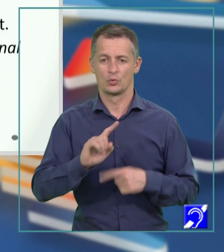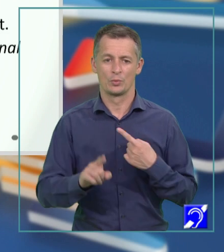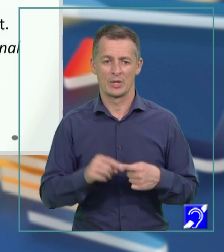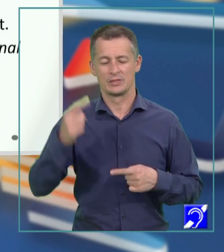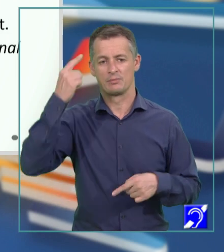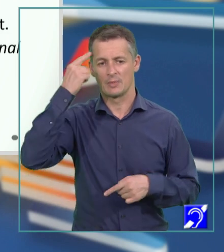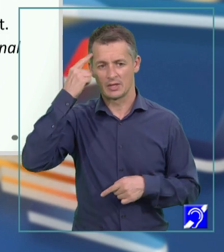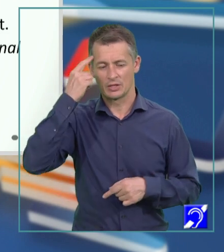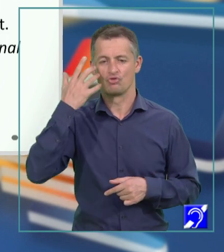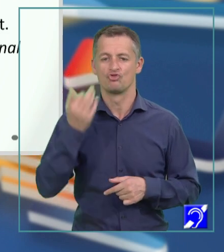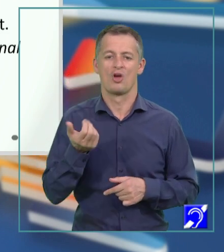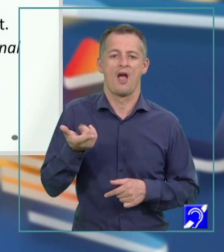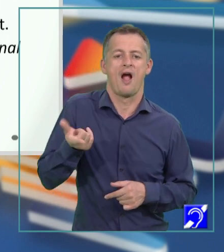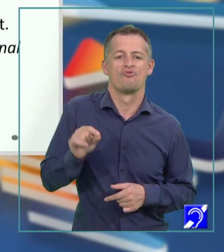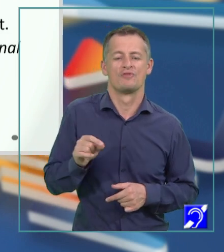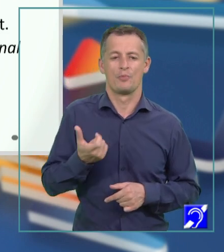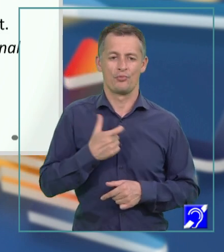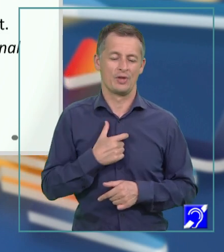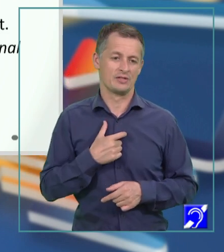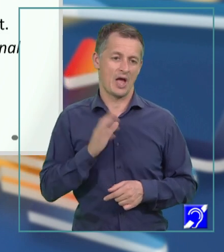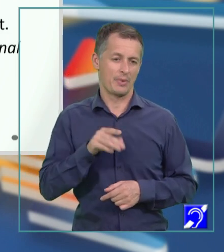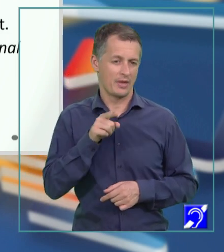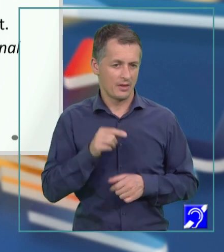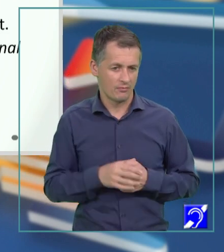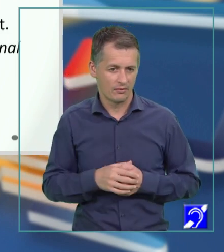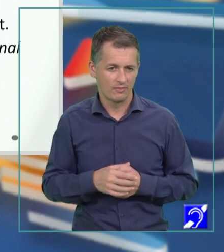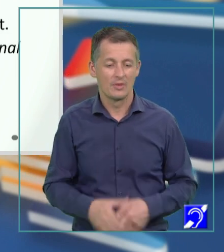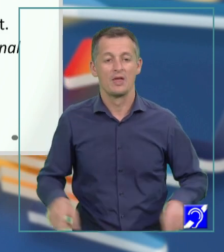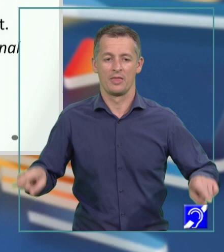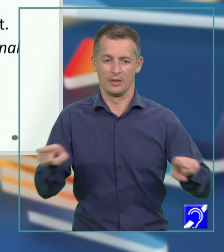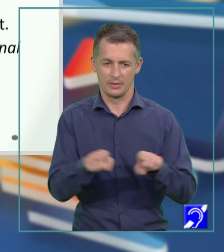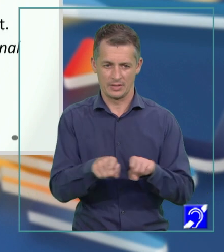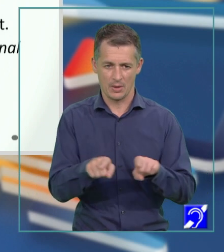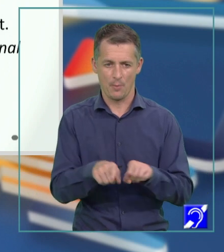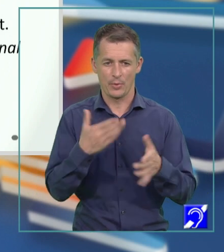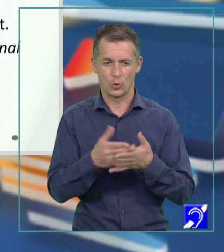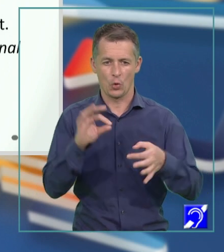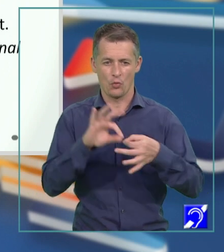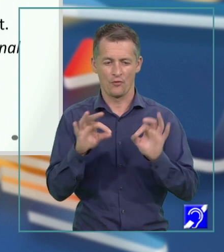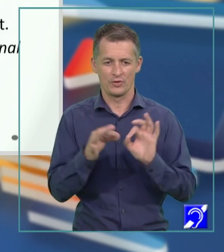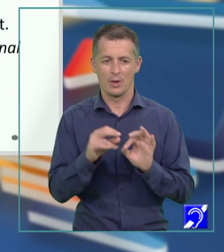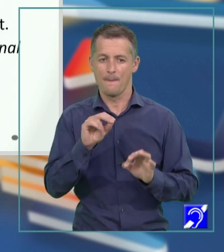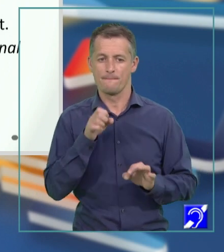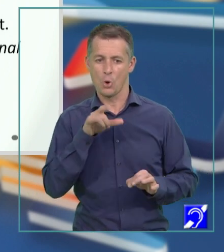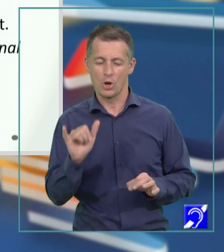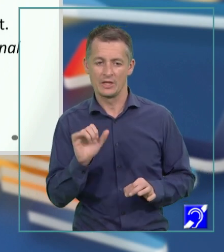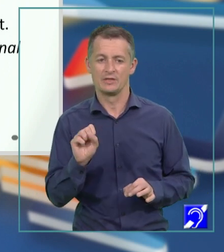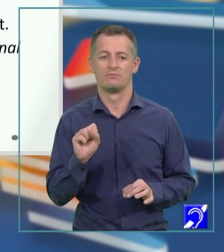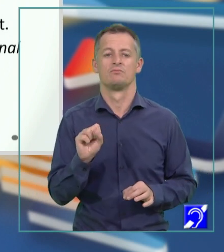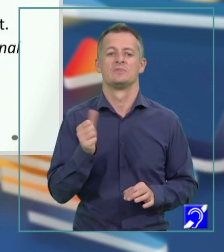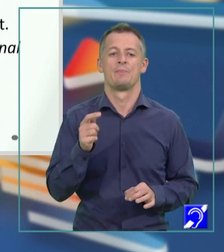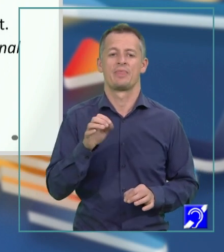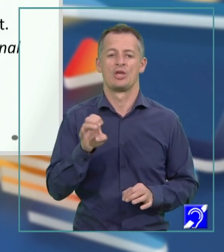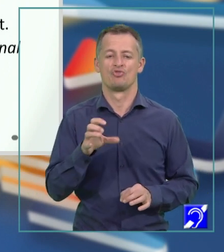mă gândesc ce alt sens poate să mai aibă acesta. De asemenea, în cazul cuvintelor polisemantice, trebuie să